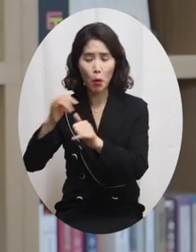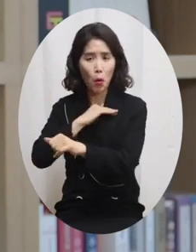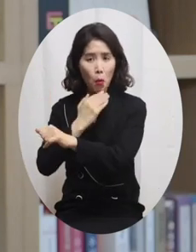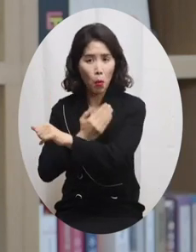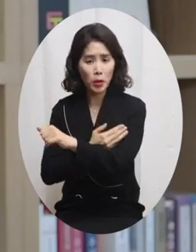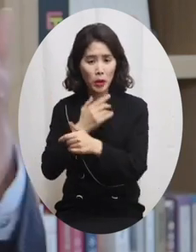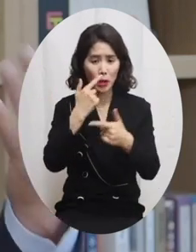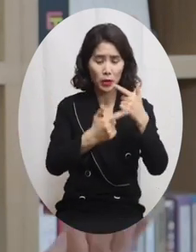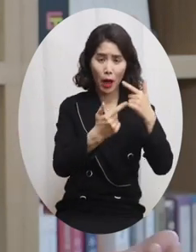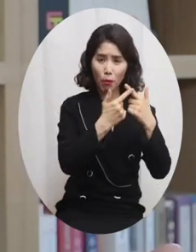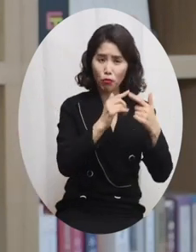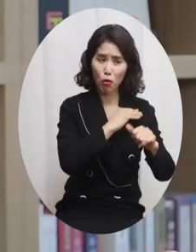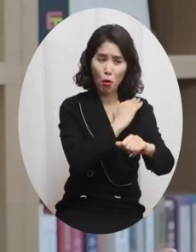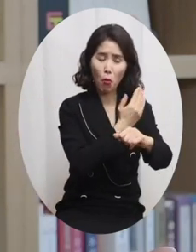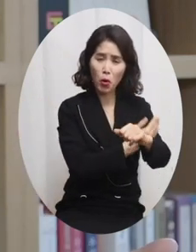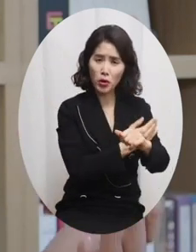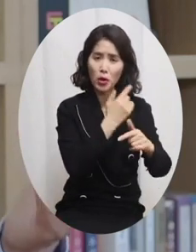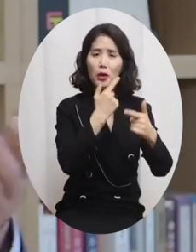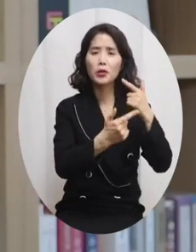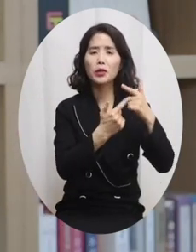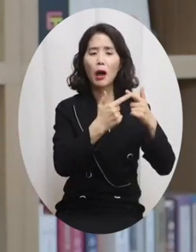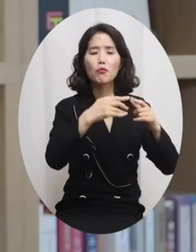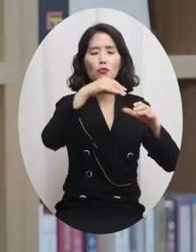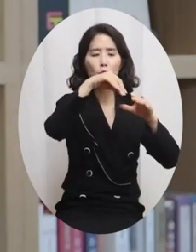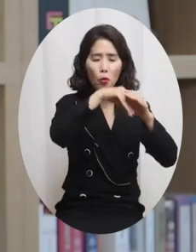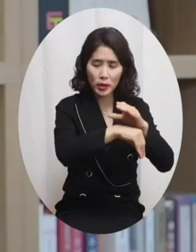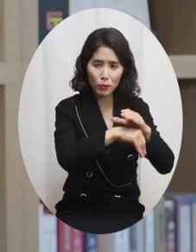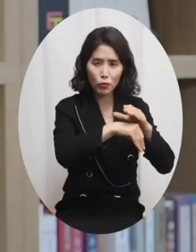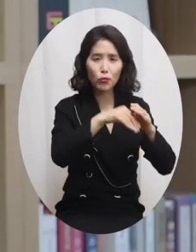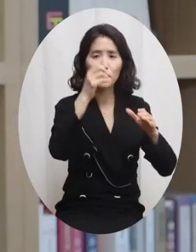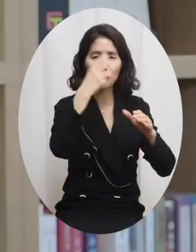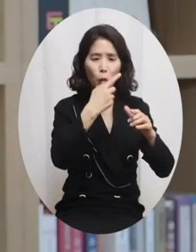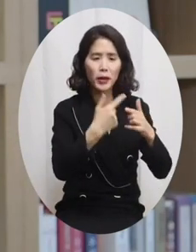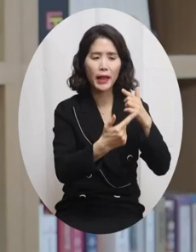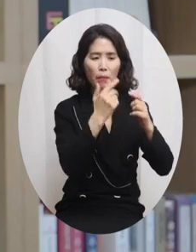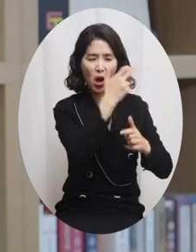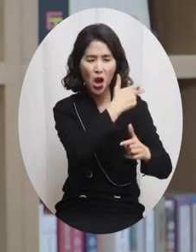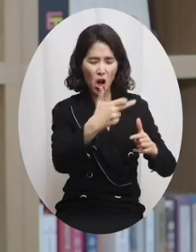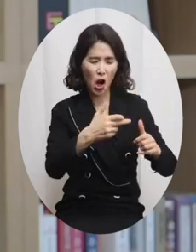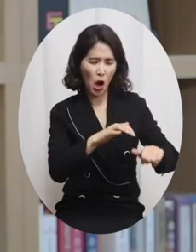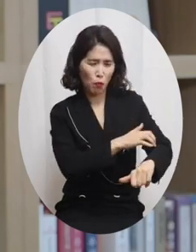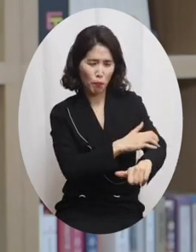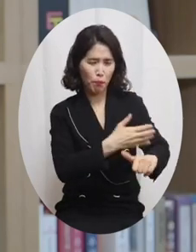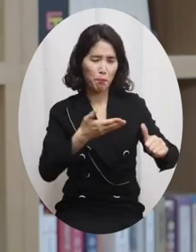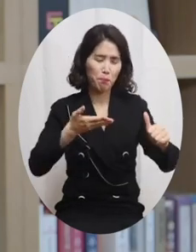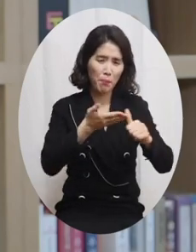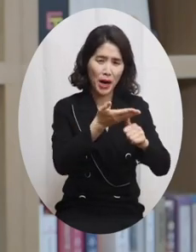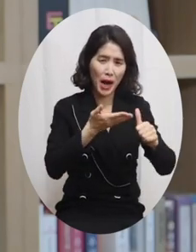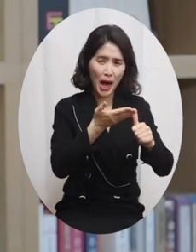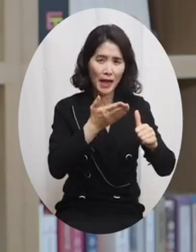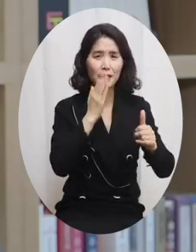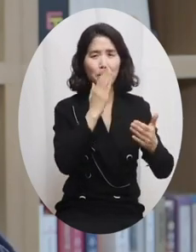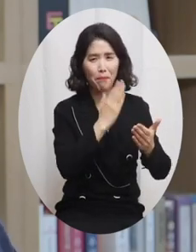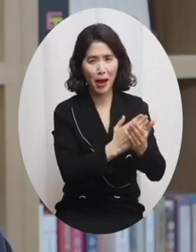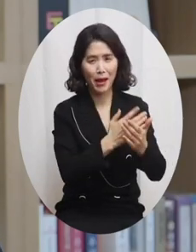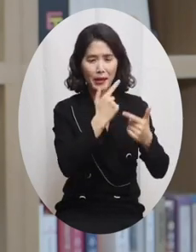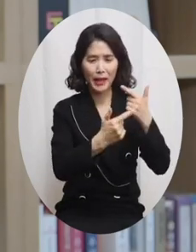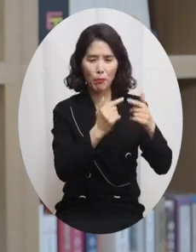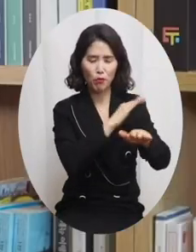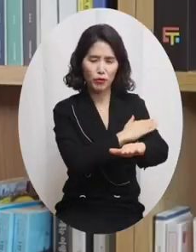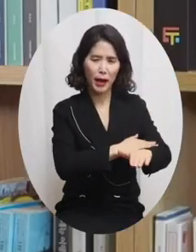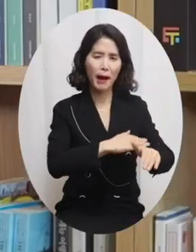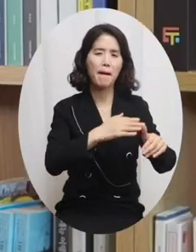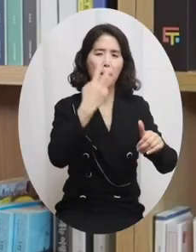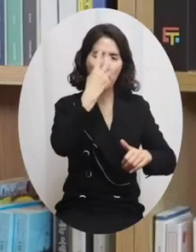주고 그 나무를 심고 오래된 나무를 못 베게 하고 이러니까 이게 저게 뭐지? 이러면서 네. 그래도 생각 안 했던